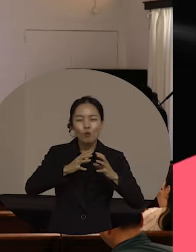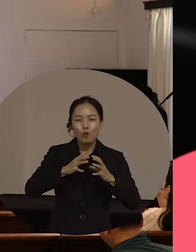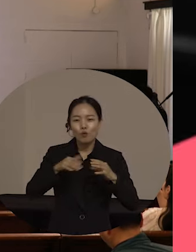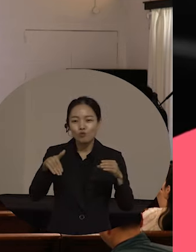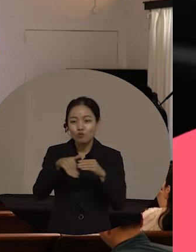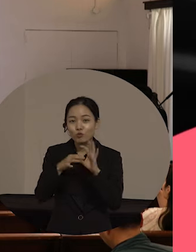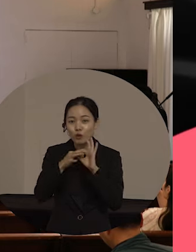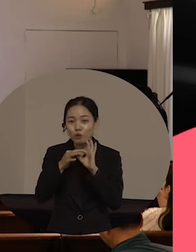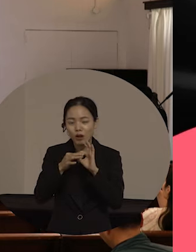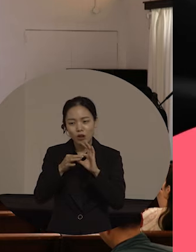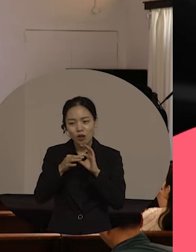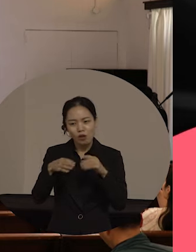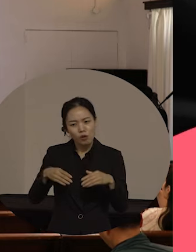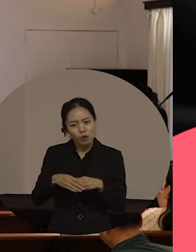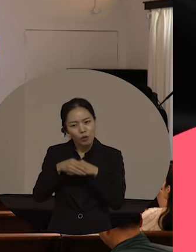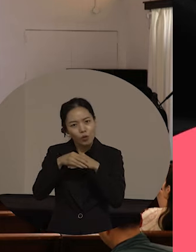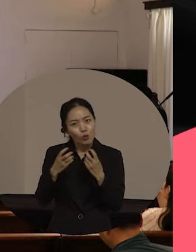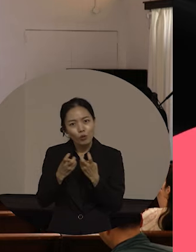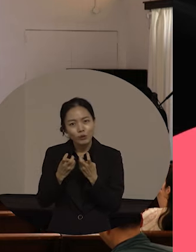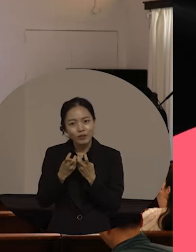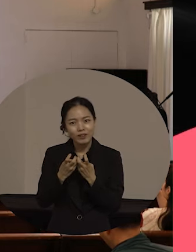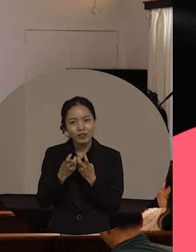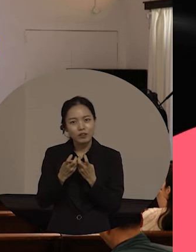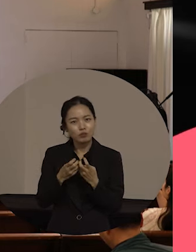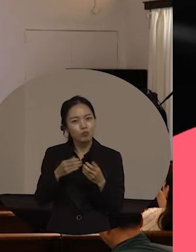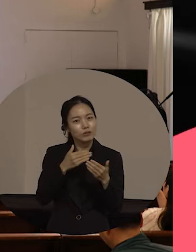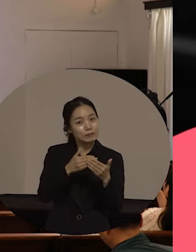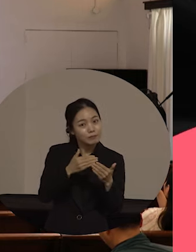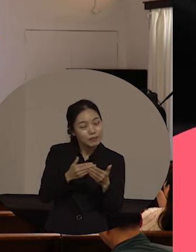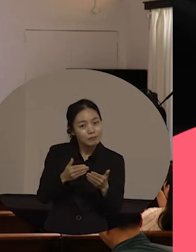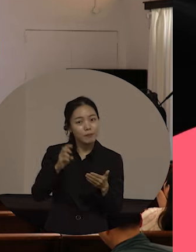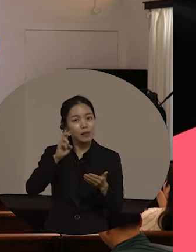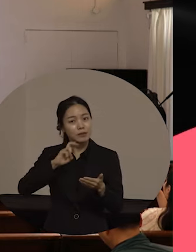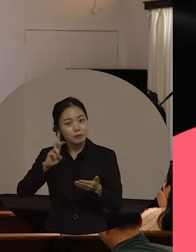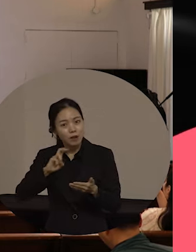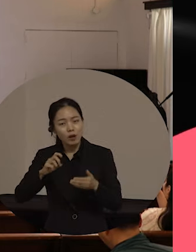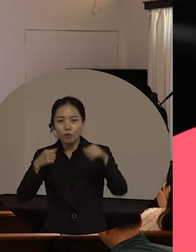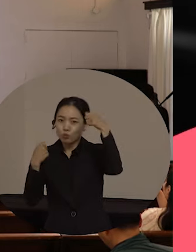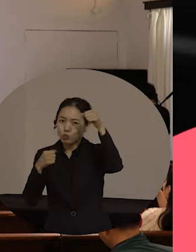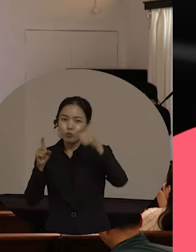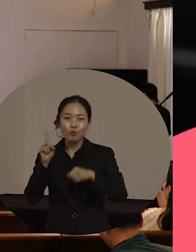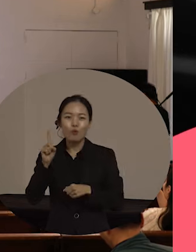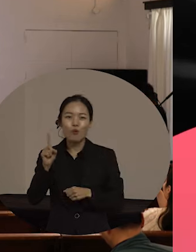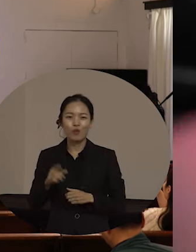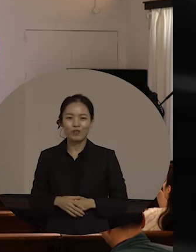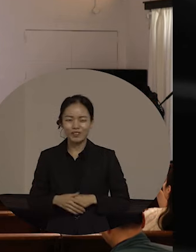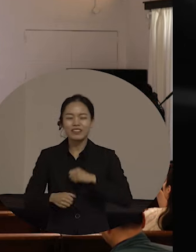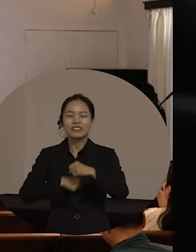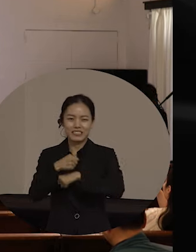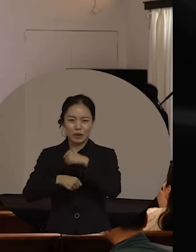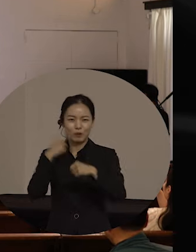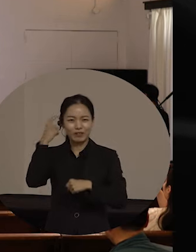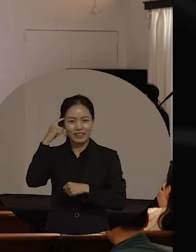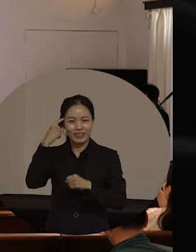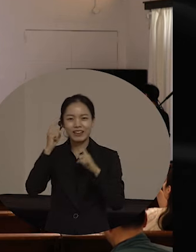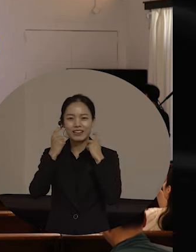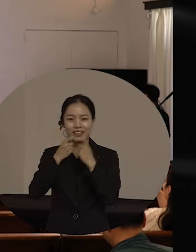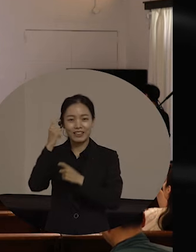뭐 음악인지 연극인지 미술인지 근데 그거는 그냥 편하게 대답을 하시면 될 것 같아요. 아.